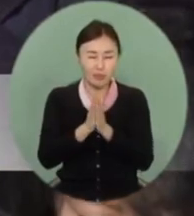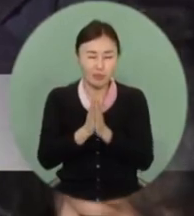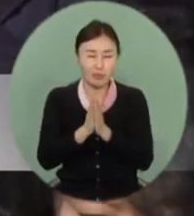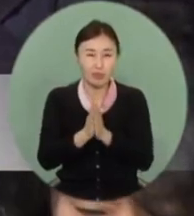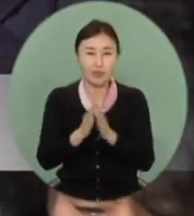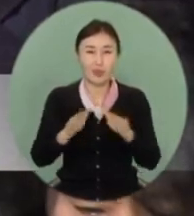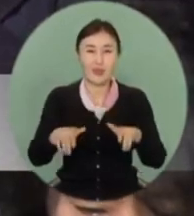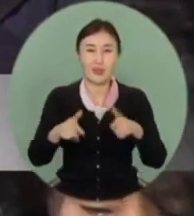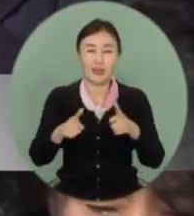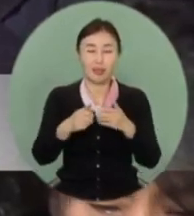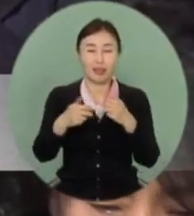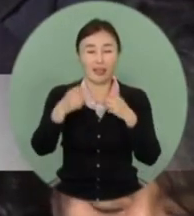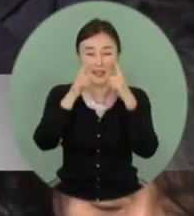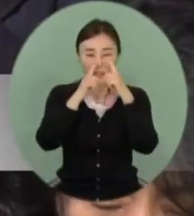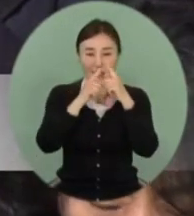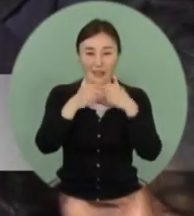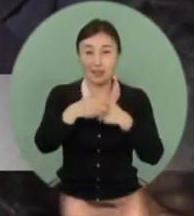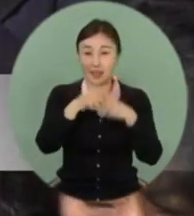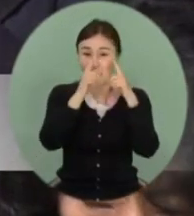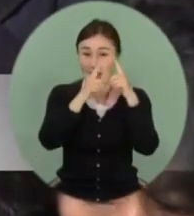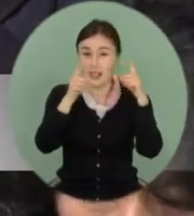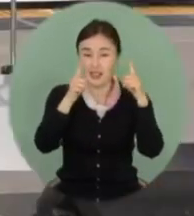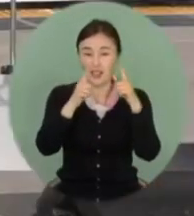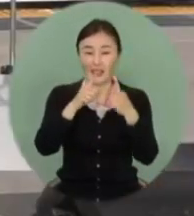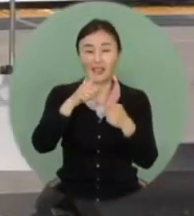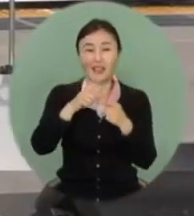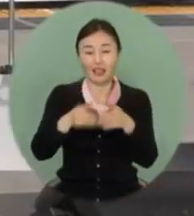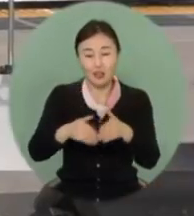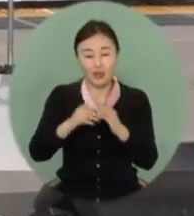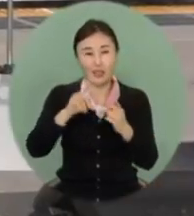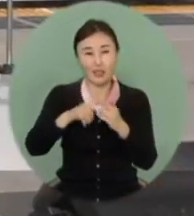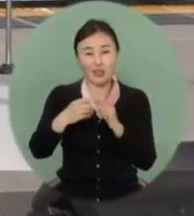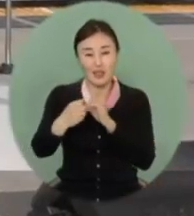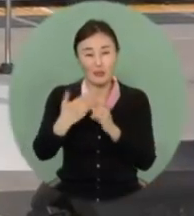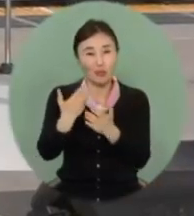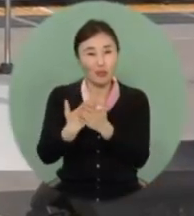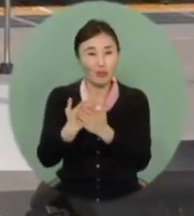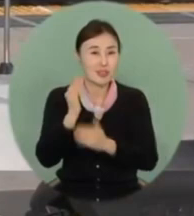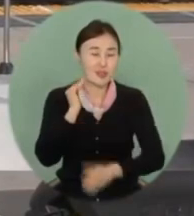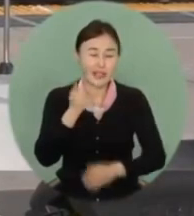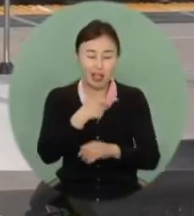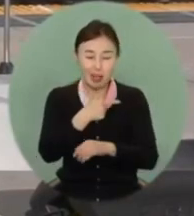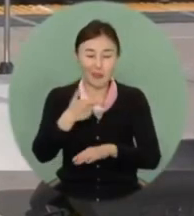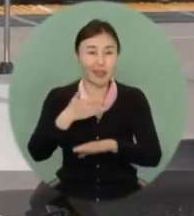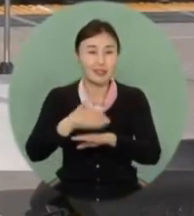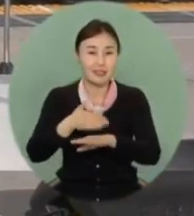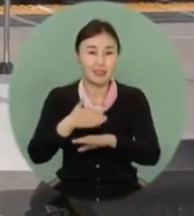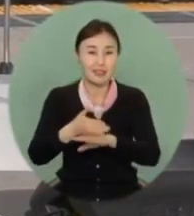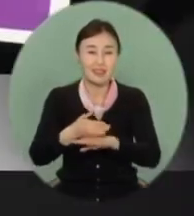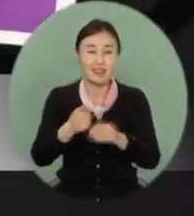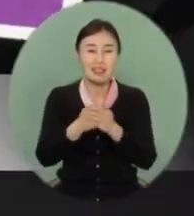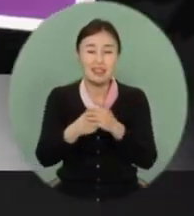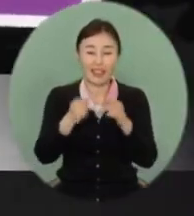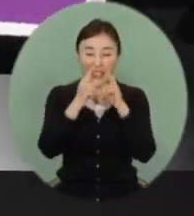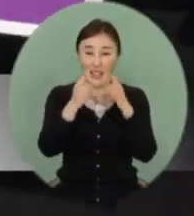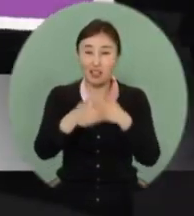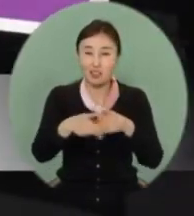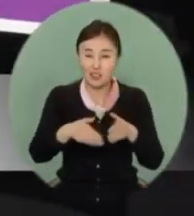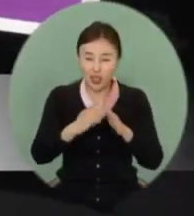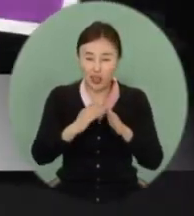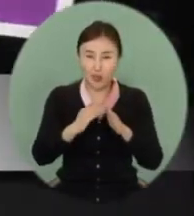전남 의대 신설 의지에 화답해준 대통령에게 감사하다면서 의과대 설립을 뒷받침하겠다고